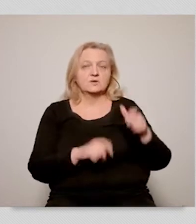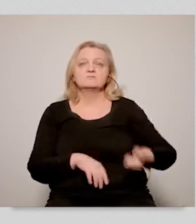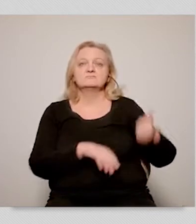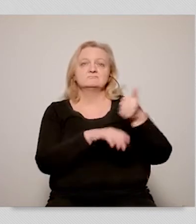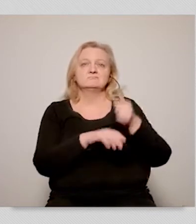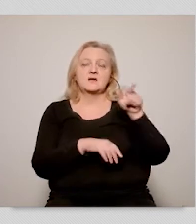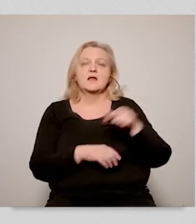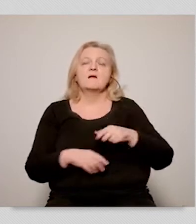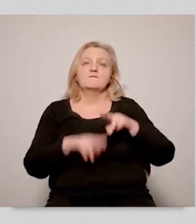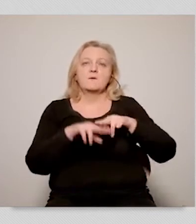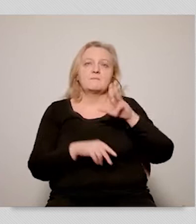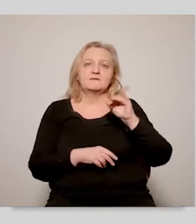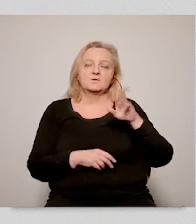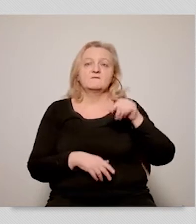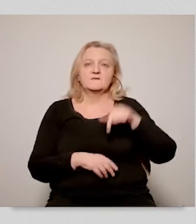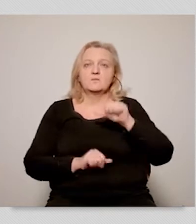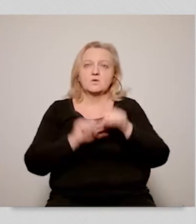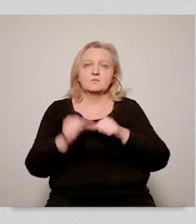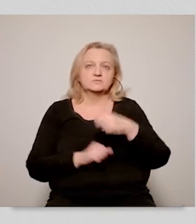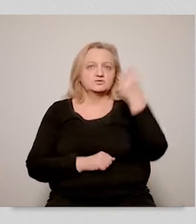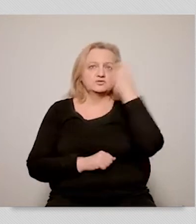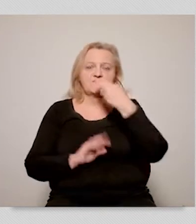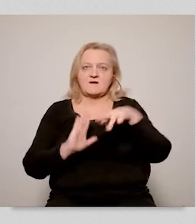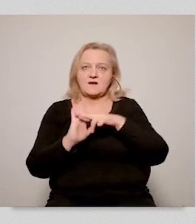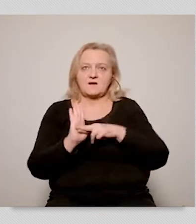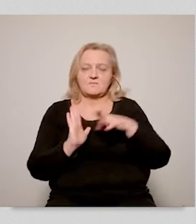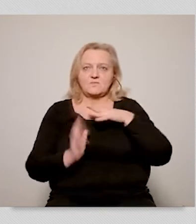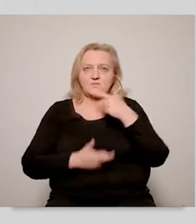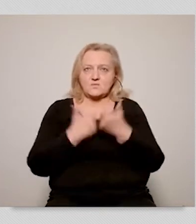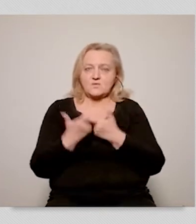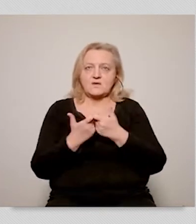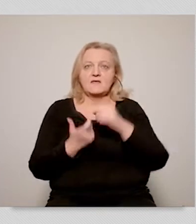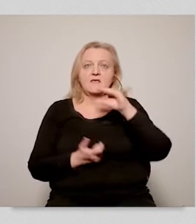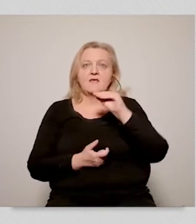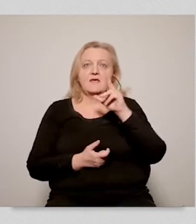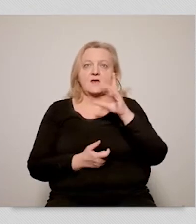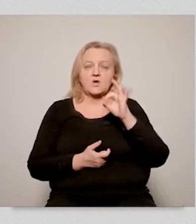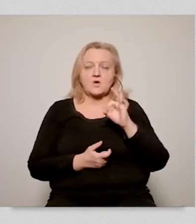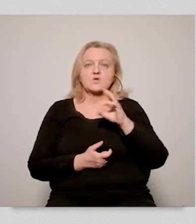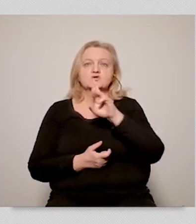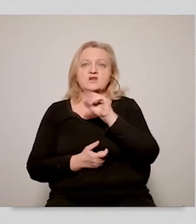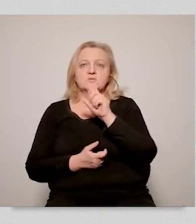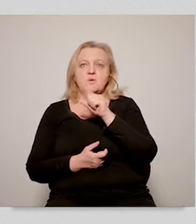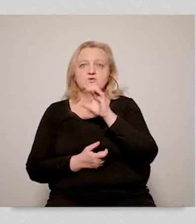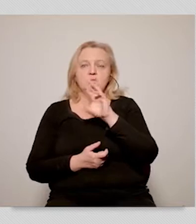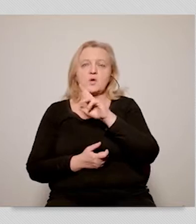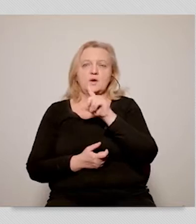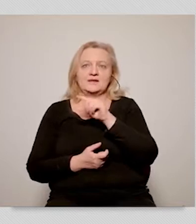Fundacji Batorego, która właśnie w tym roku wydała bardzo ciekawy raport o eko Rzeczpospolitej poświęcony